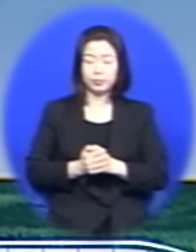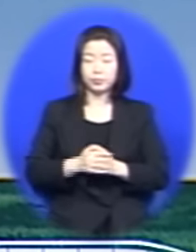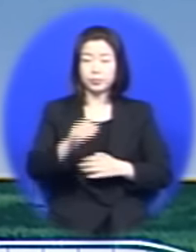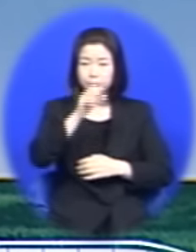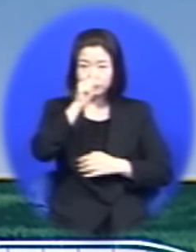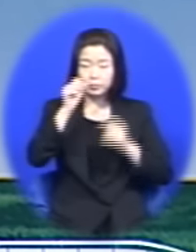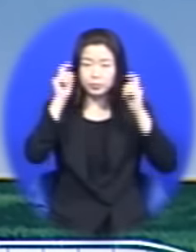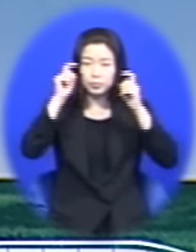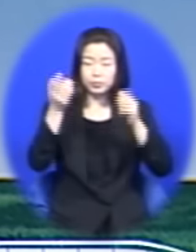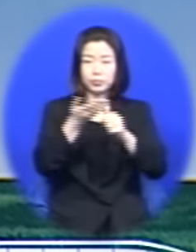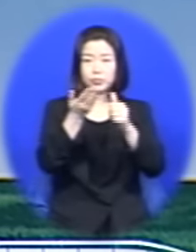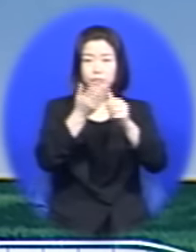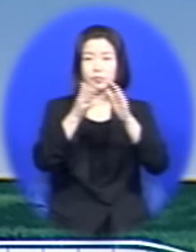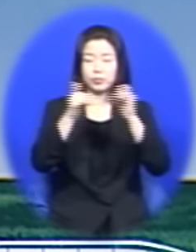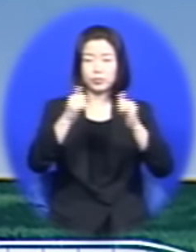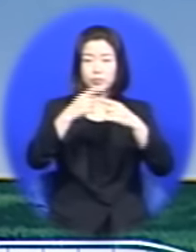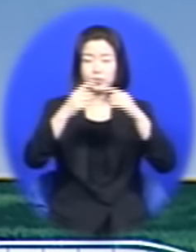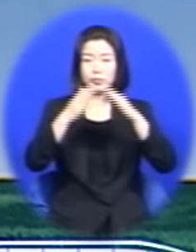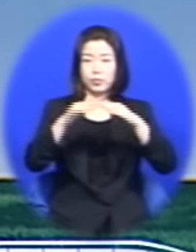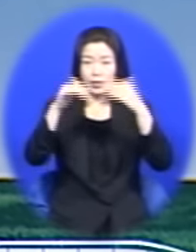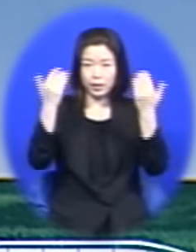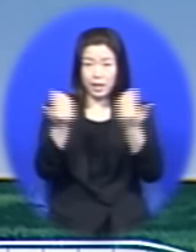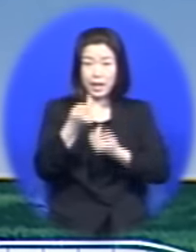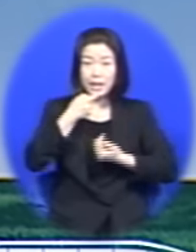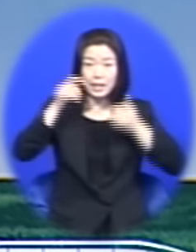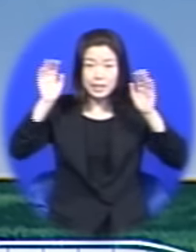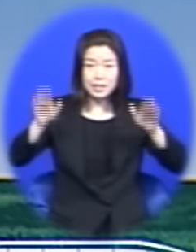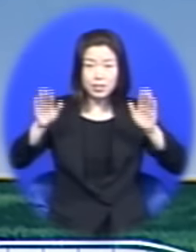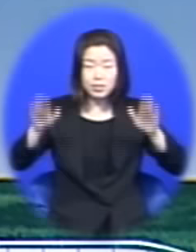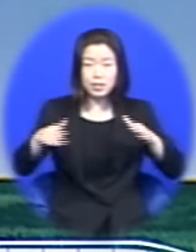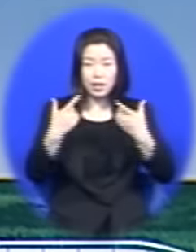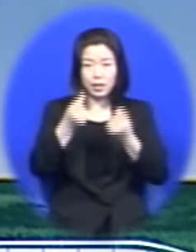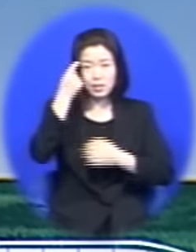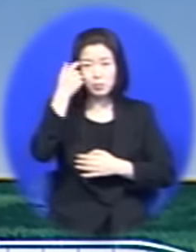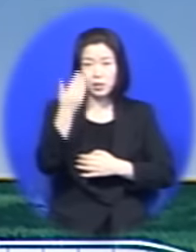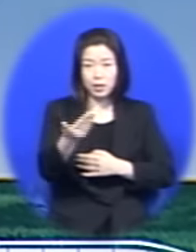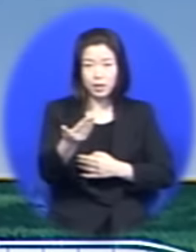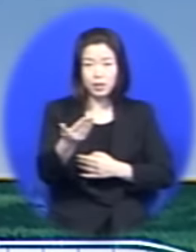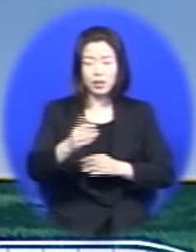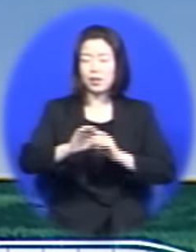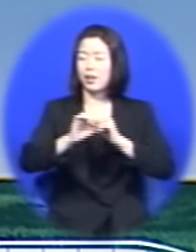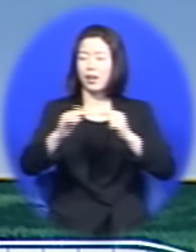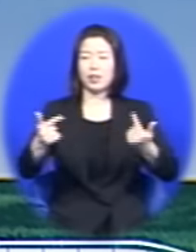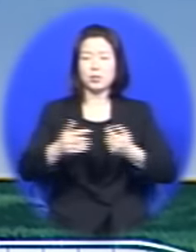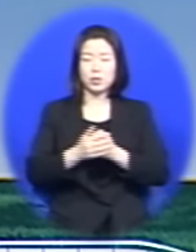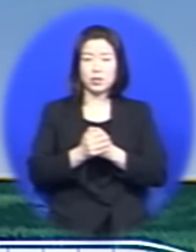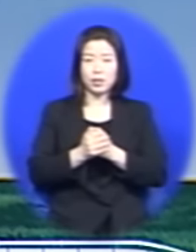선한 목자 교회 교인들은 다 천사 같을까요? 그렇지